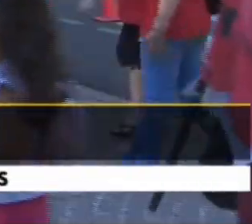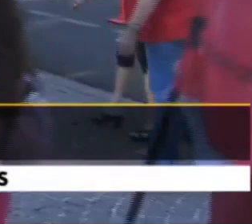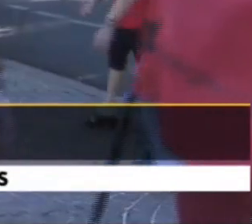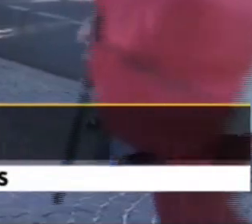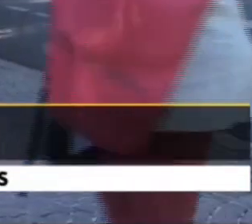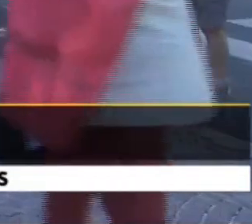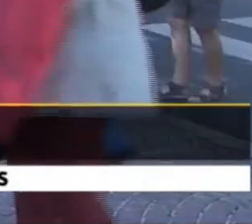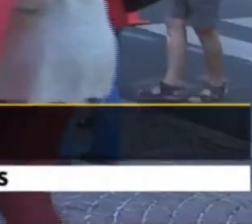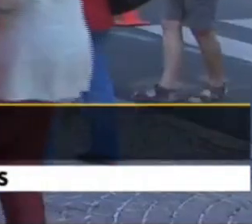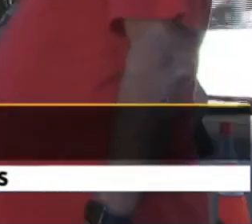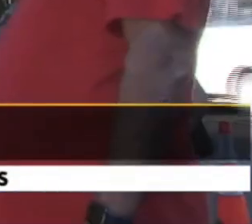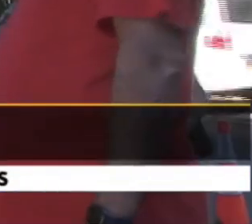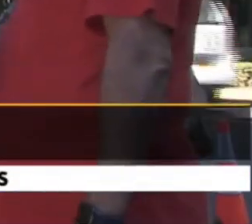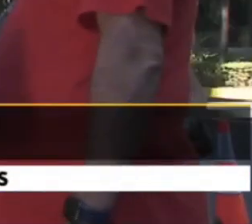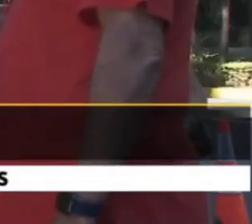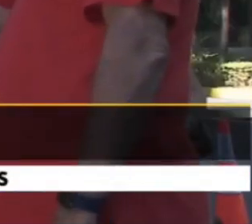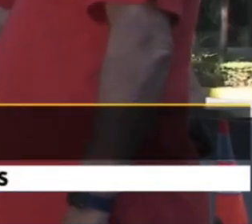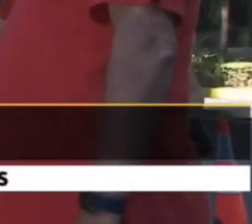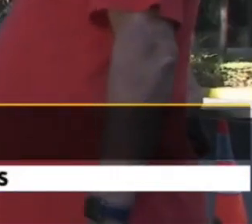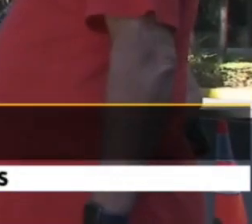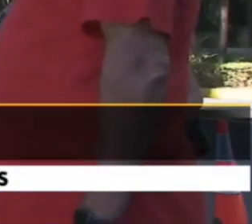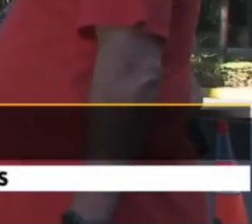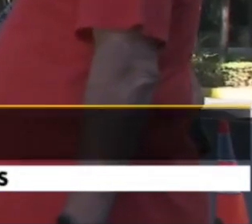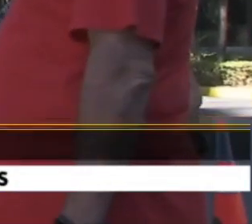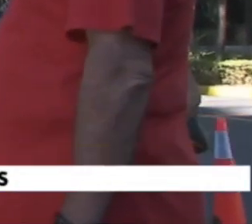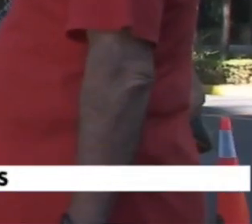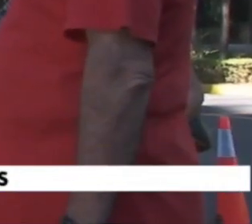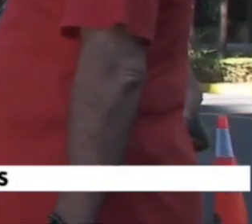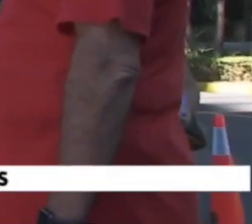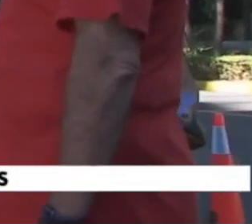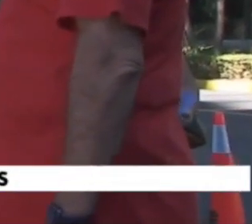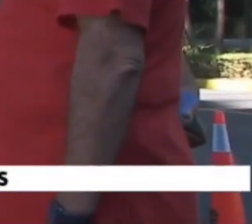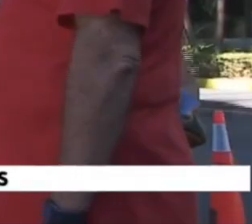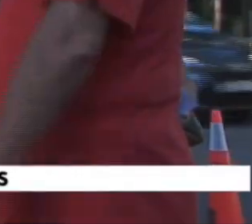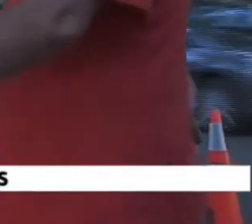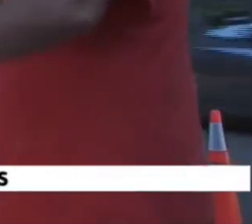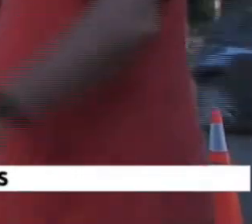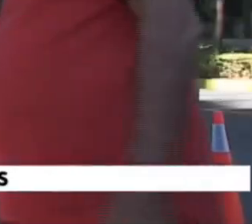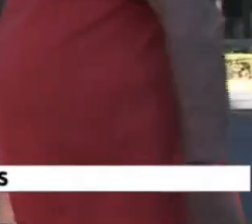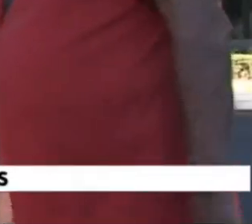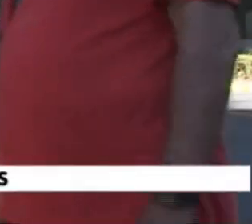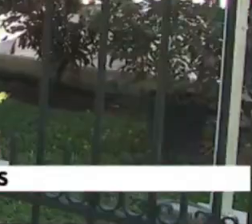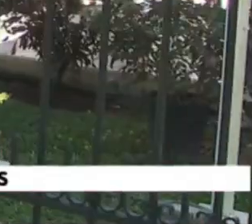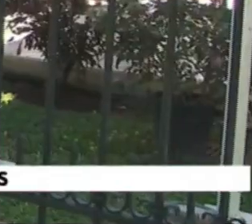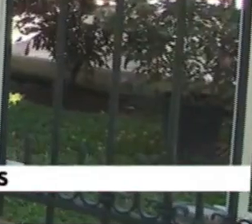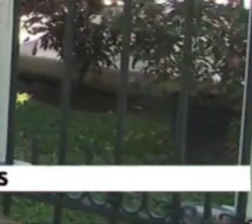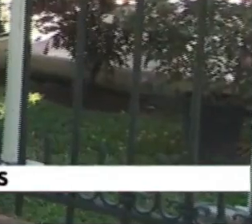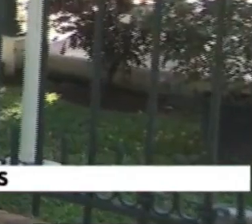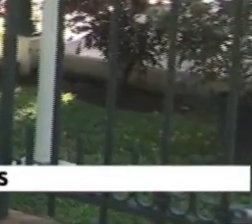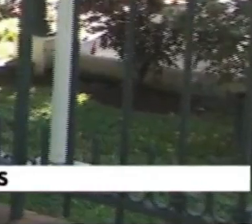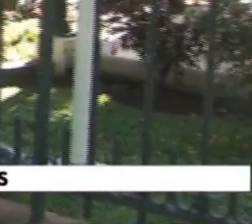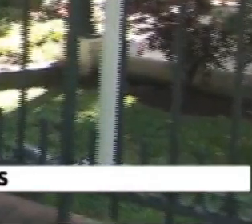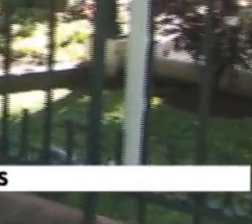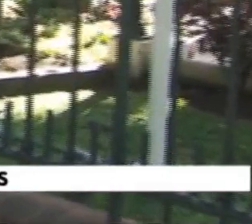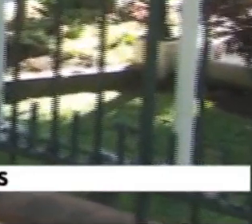actuels et futurs. Quelques dizaines de ses membres étaient en manifestation à caractère revendicatif ce matin